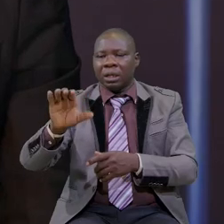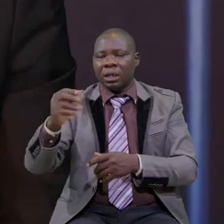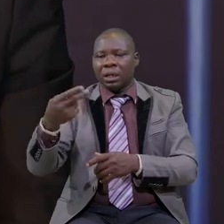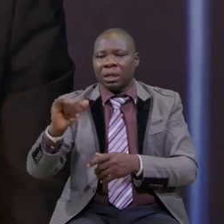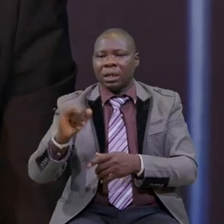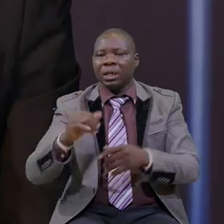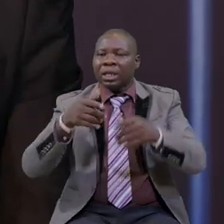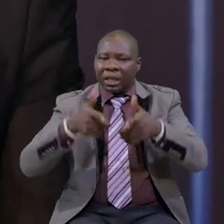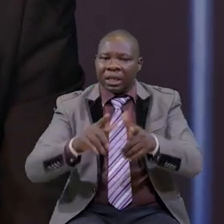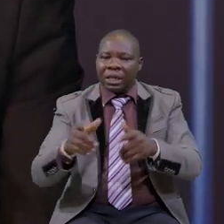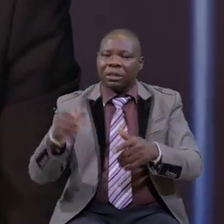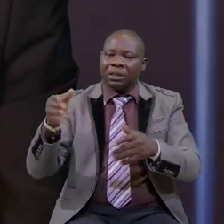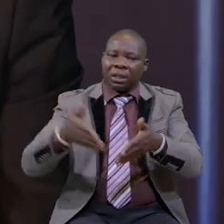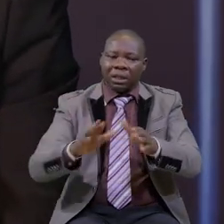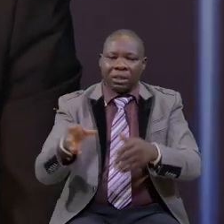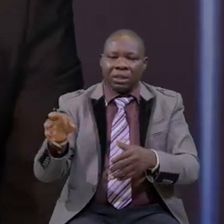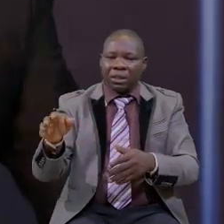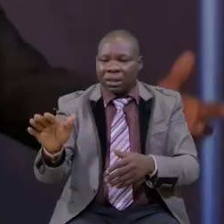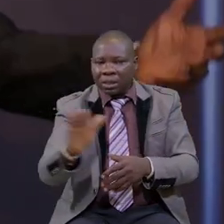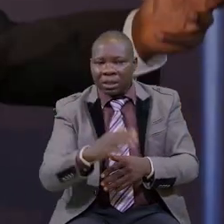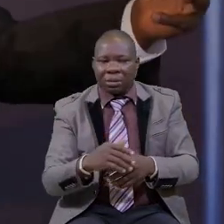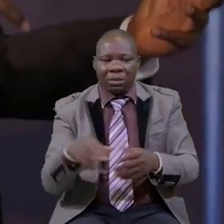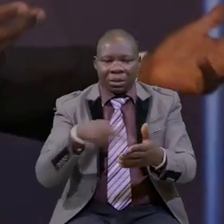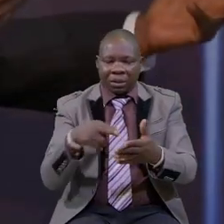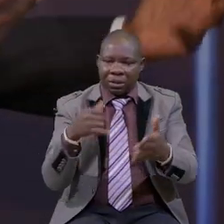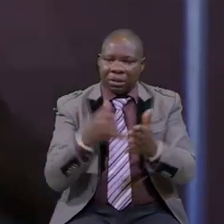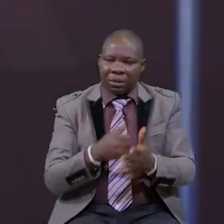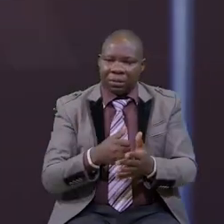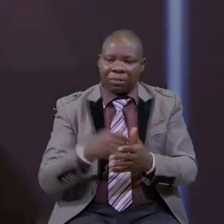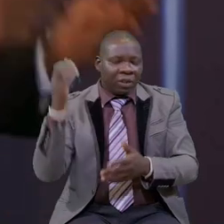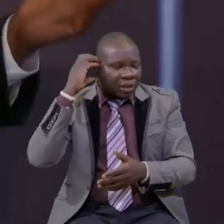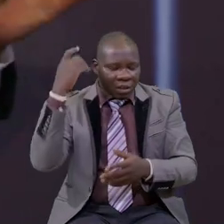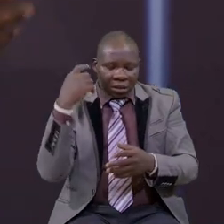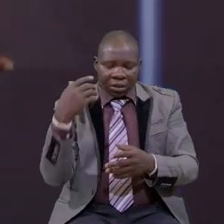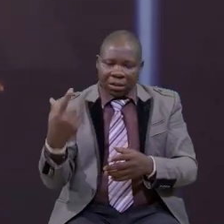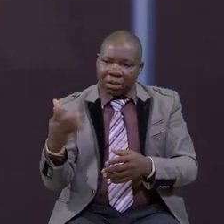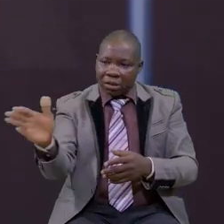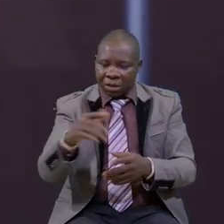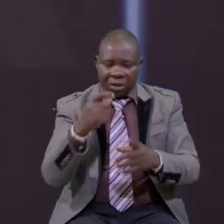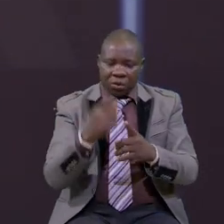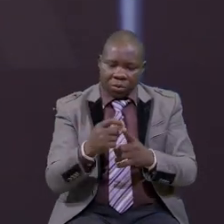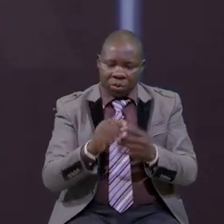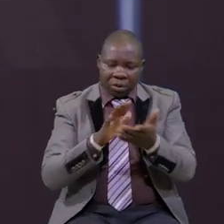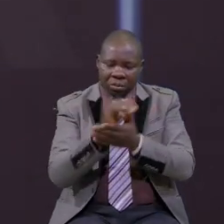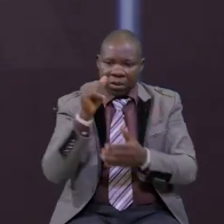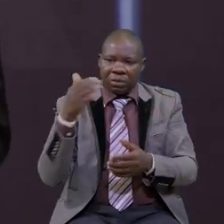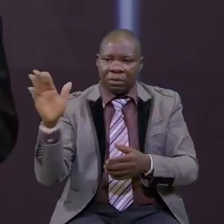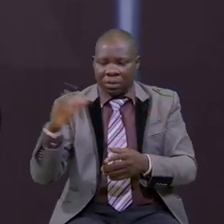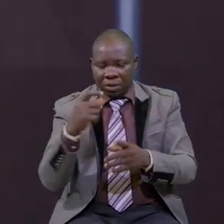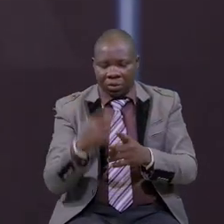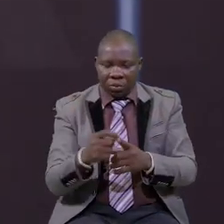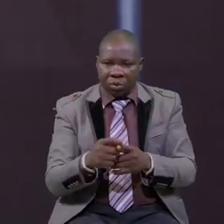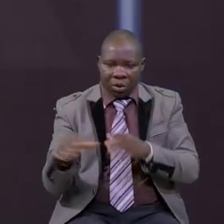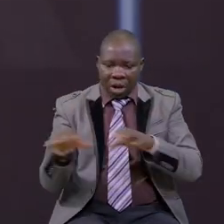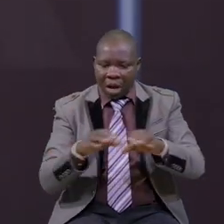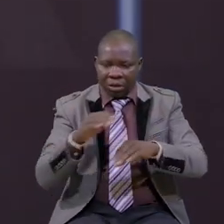qu'ils les lisent, lisent leurs paroles, écoutent leurs paroles, croient à leurs paroles. obéissent